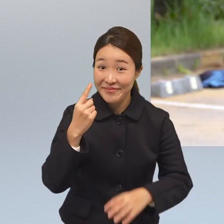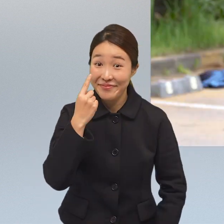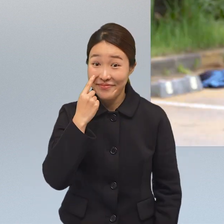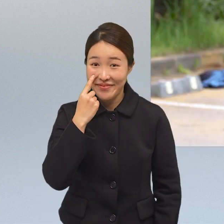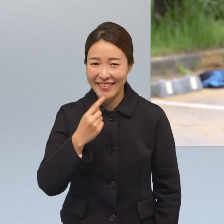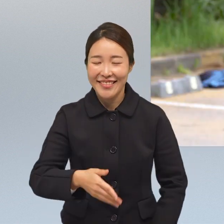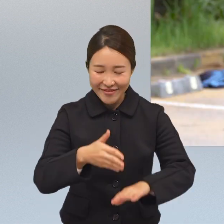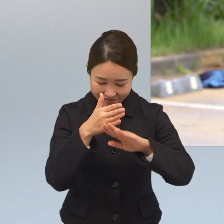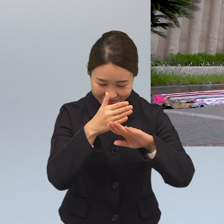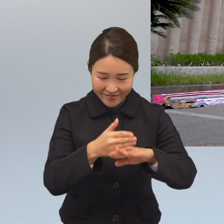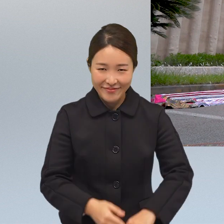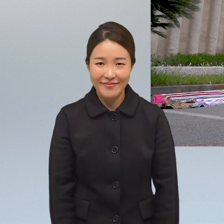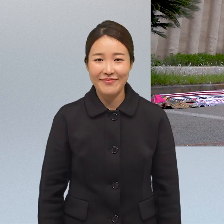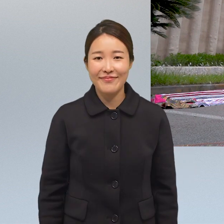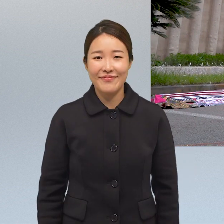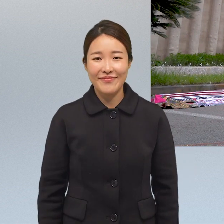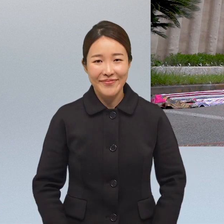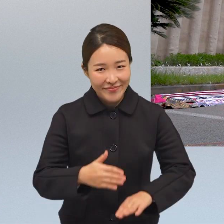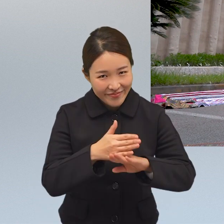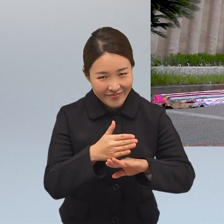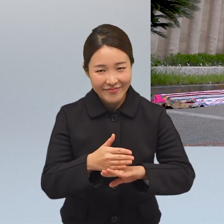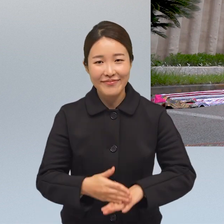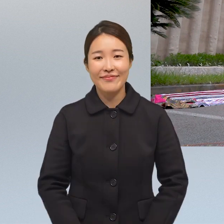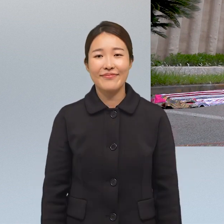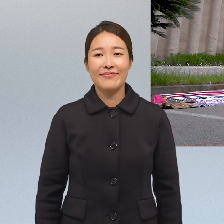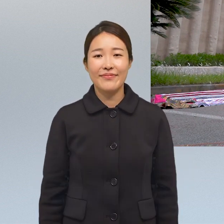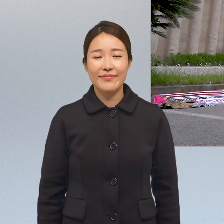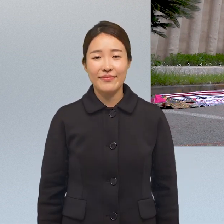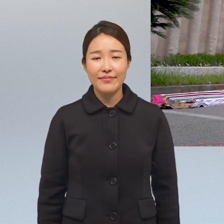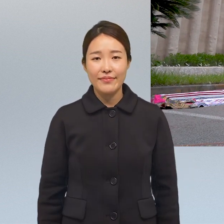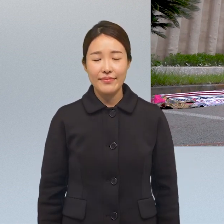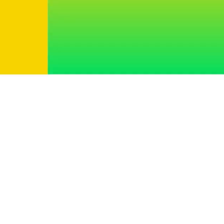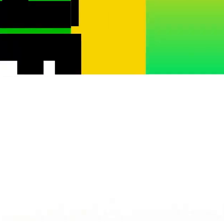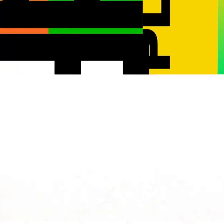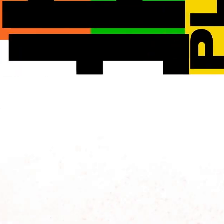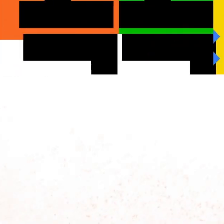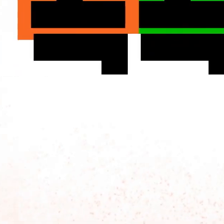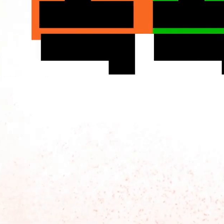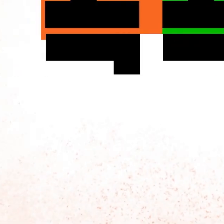나눠보도록 하겠습니다. 네. 네, 감사합니다. 감사합니다. 감사합니다.